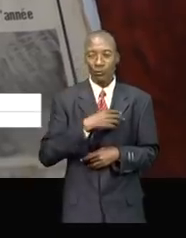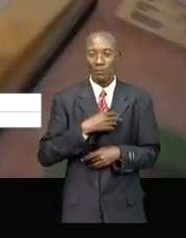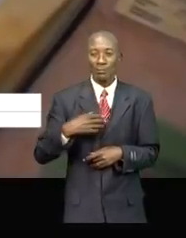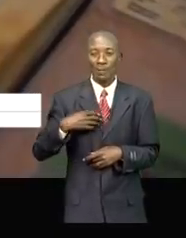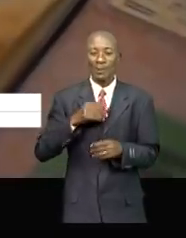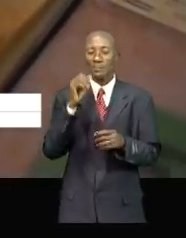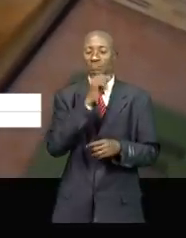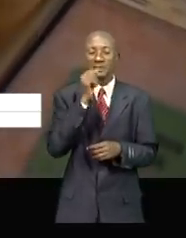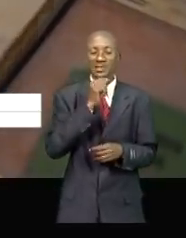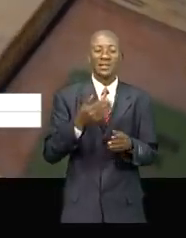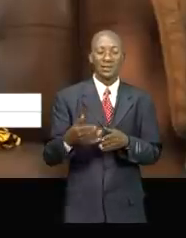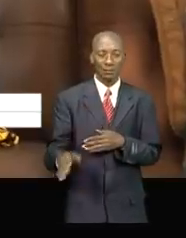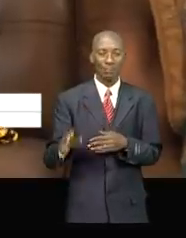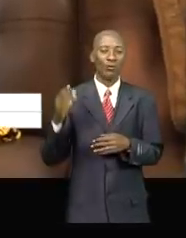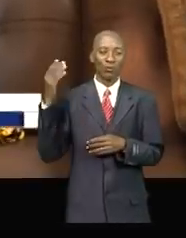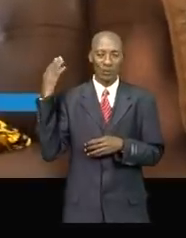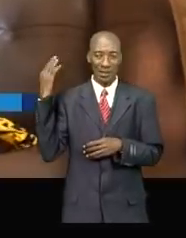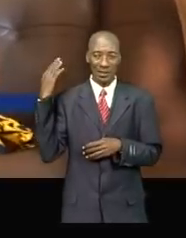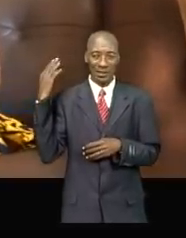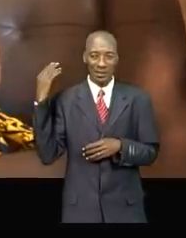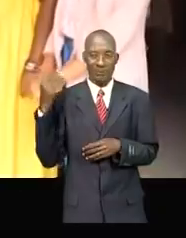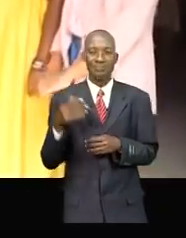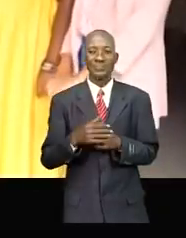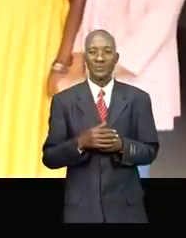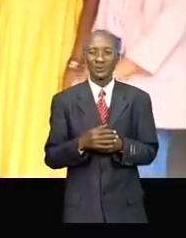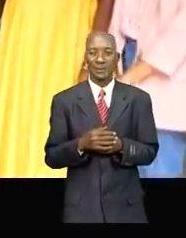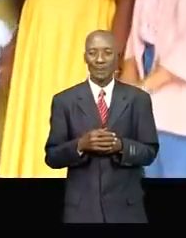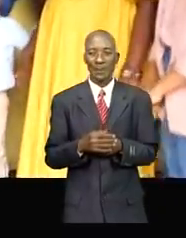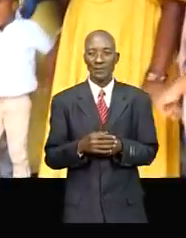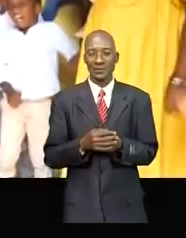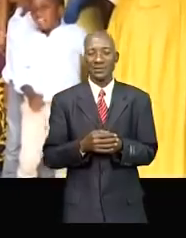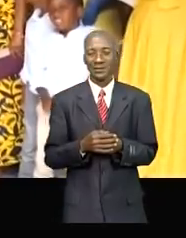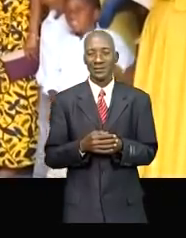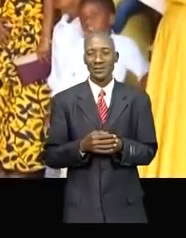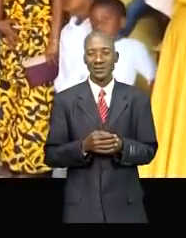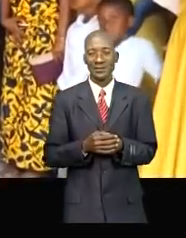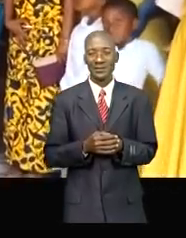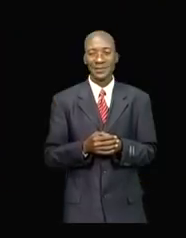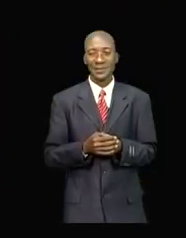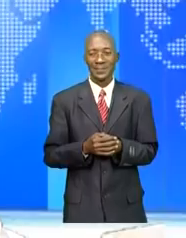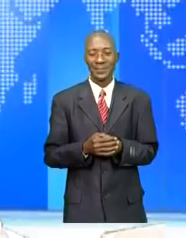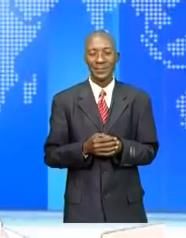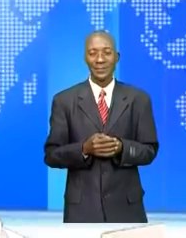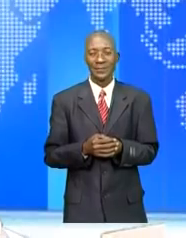demeure un bel héritage, aussi bien pour les siens que pour toute la nation congolaise.